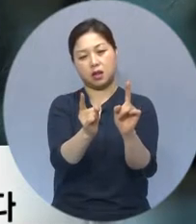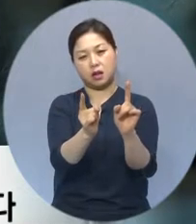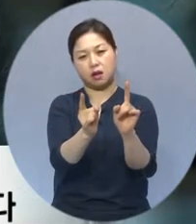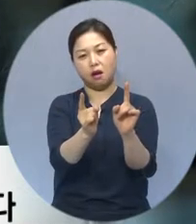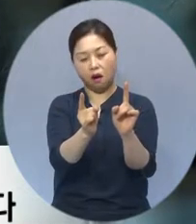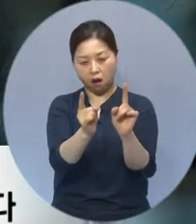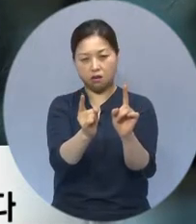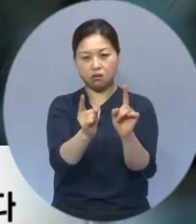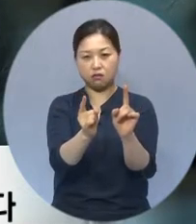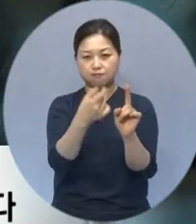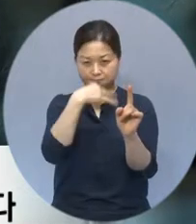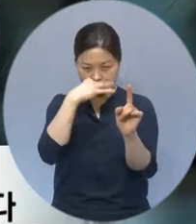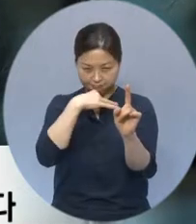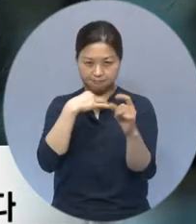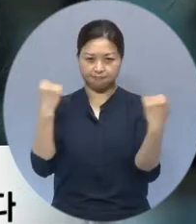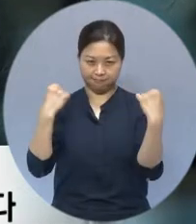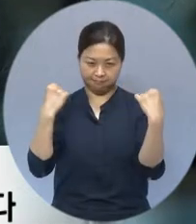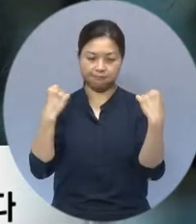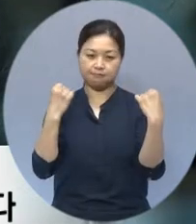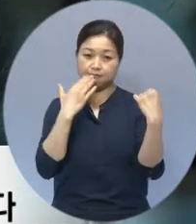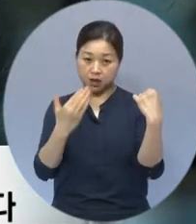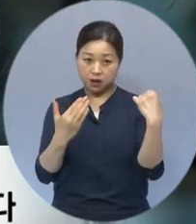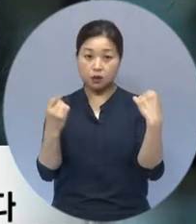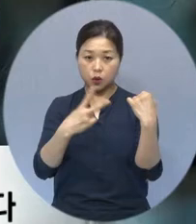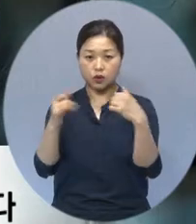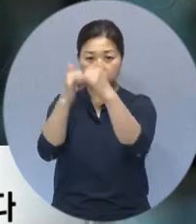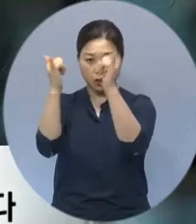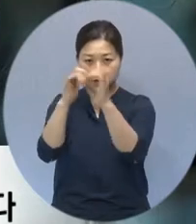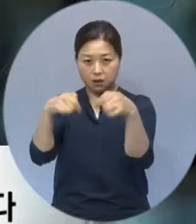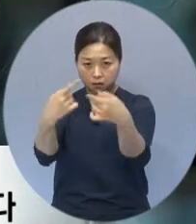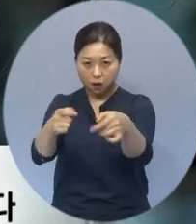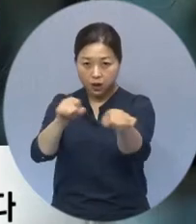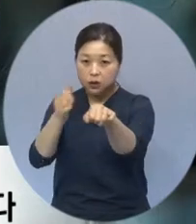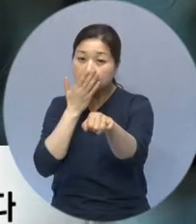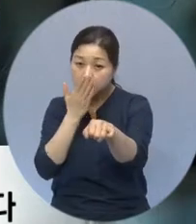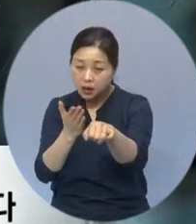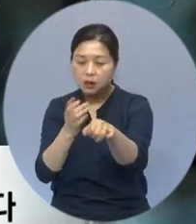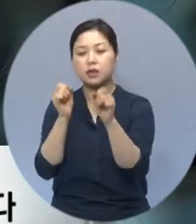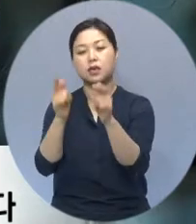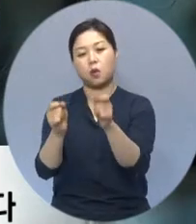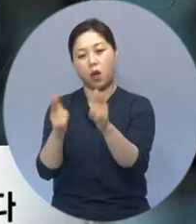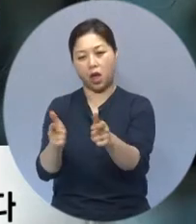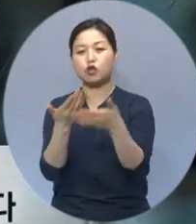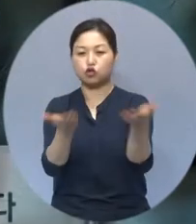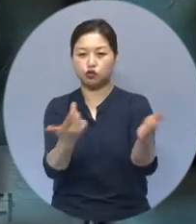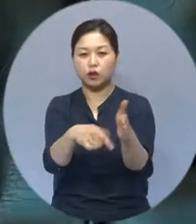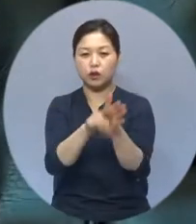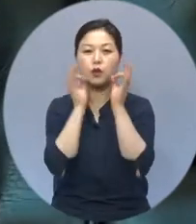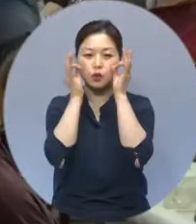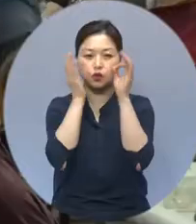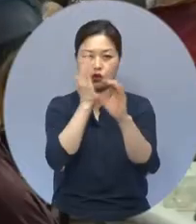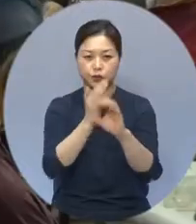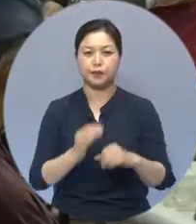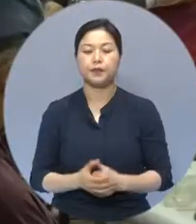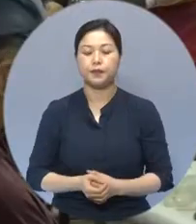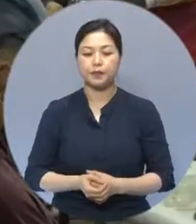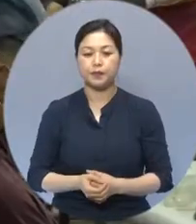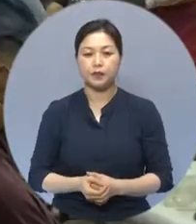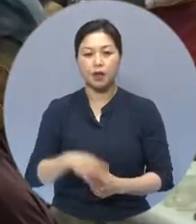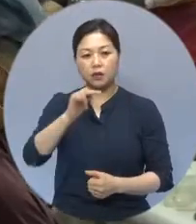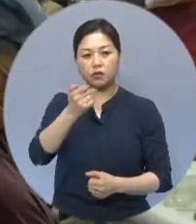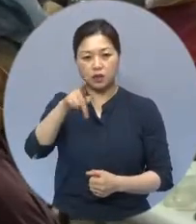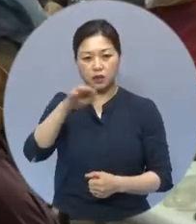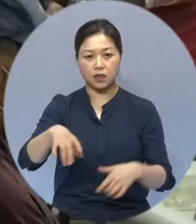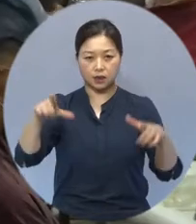재활의 효과를 노리고 또 사회에 기여할 수 있는 그런 기회를 주도록 노력하고 있습니다.